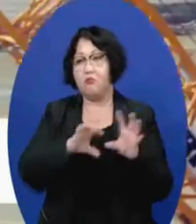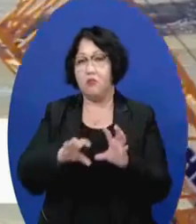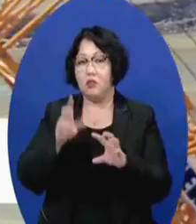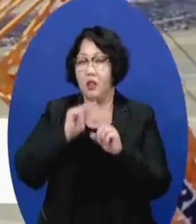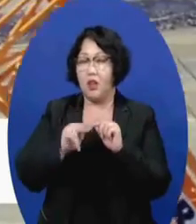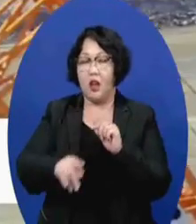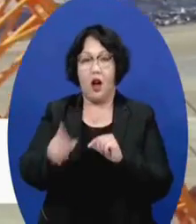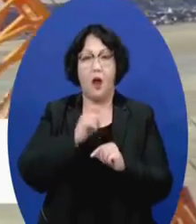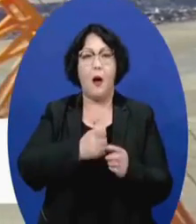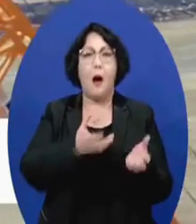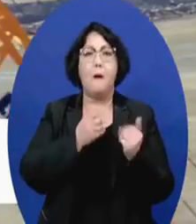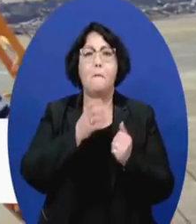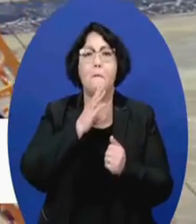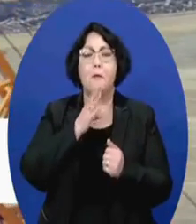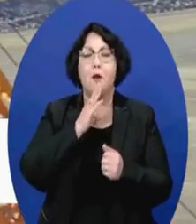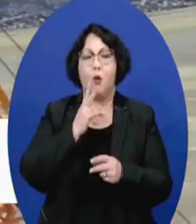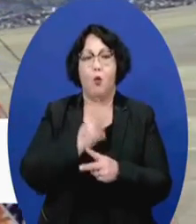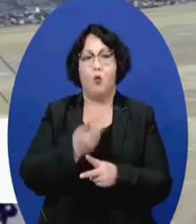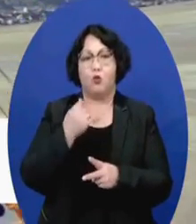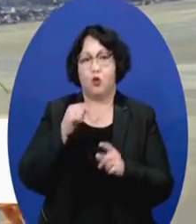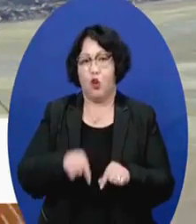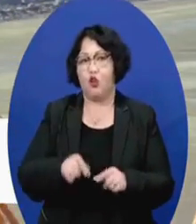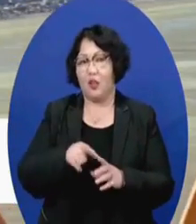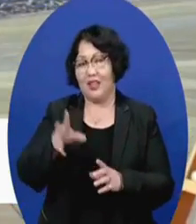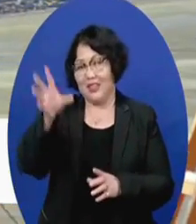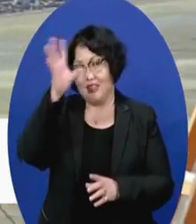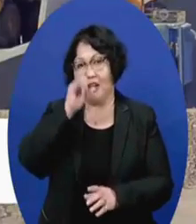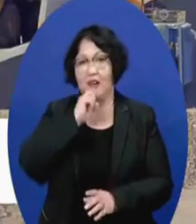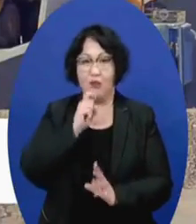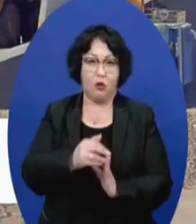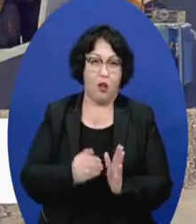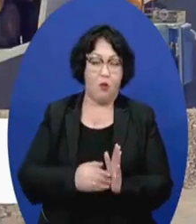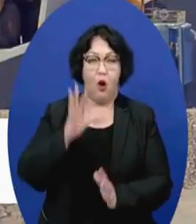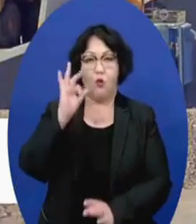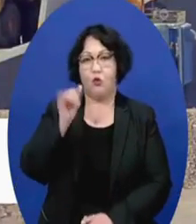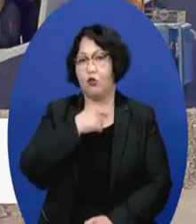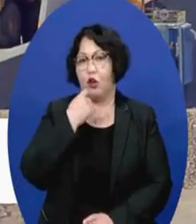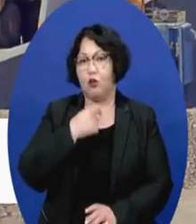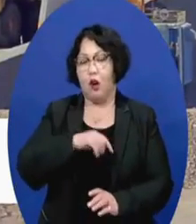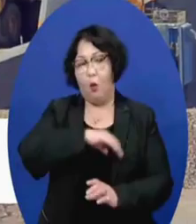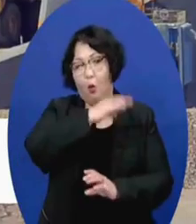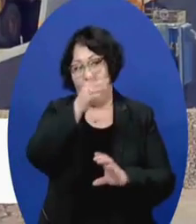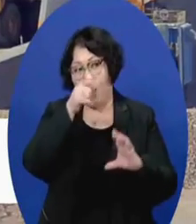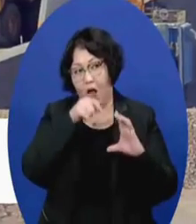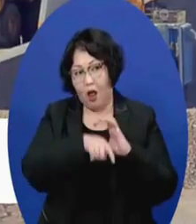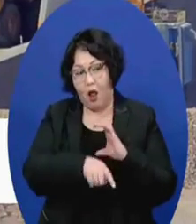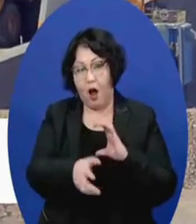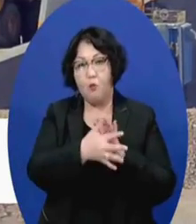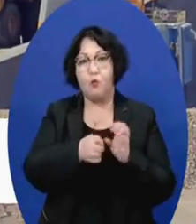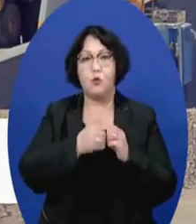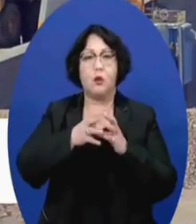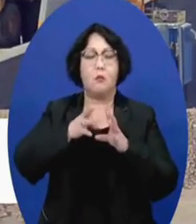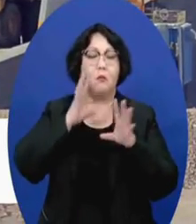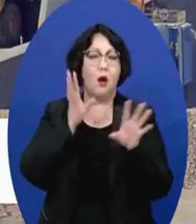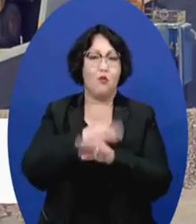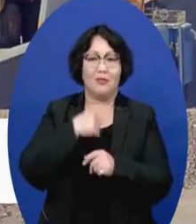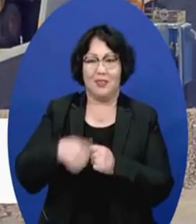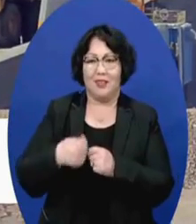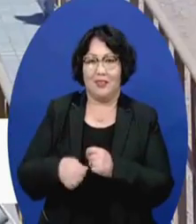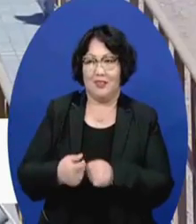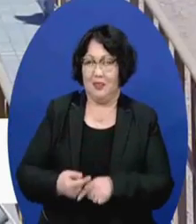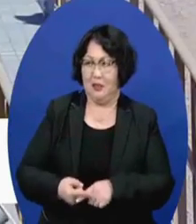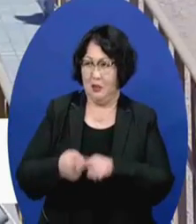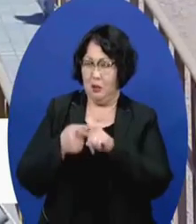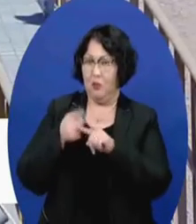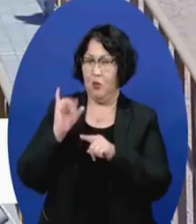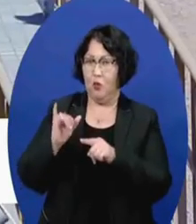гэсэн байгаа. За хууль зүйн дотоод хэргийн сайдын тайлбарлаж байгаагаар бол оюу толгойн далд уурхайн бүтээн байгуулалтын зардлын хэтрэлт нь